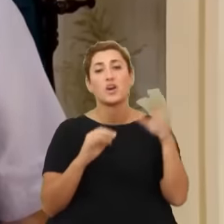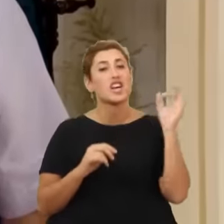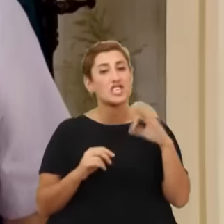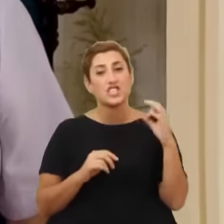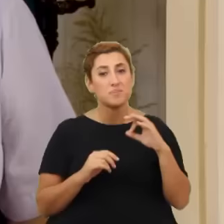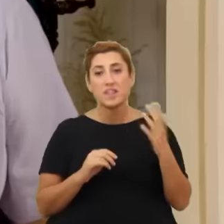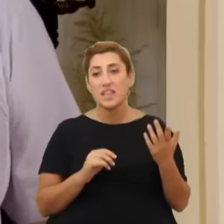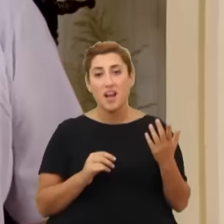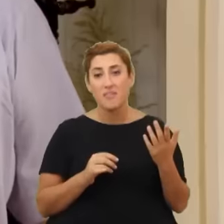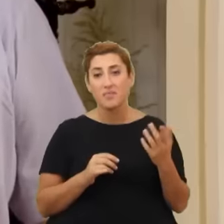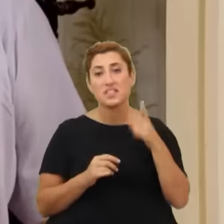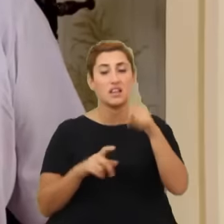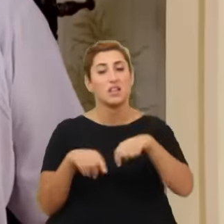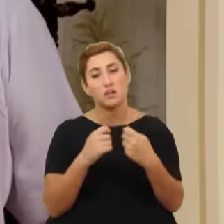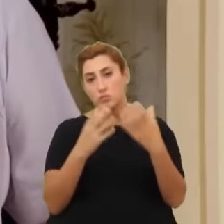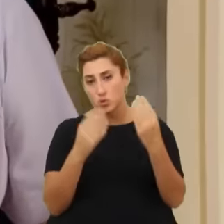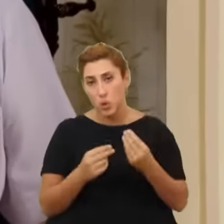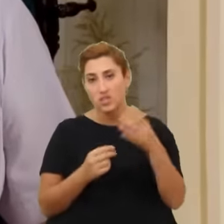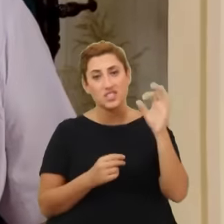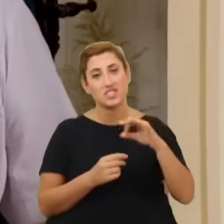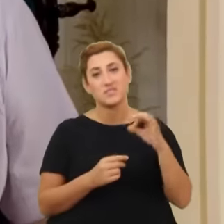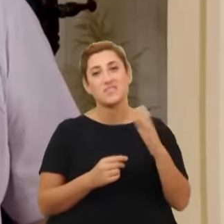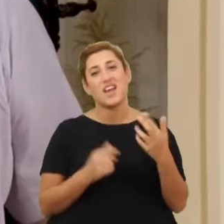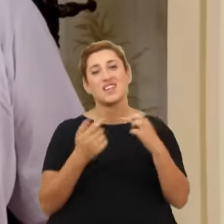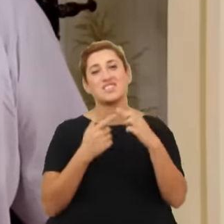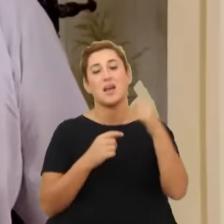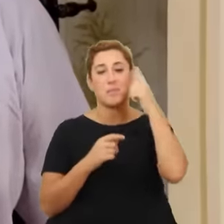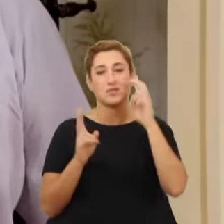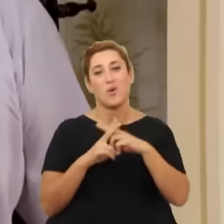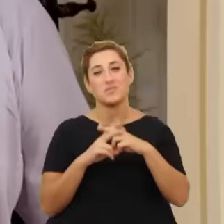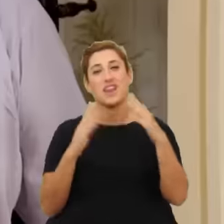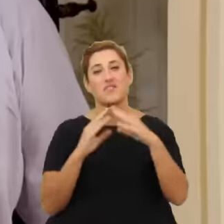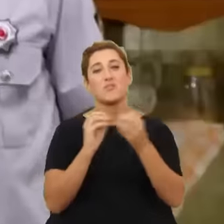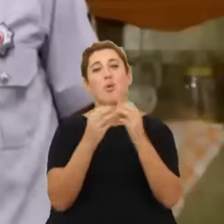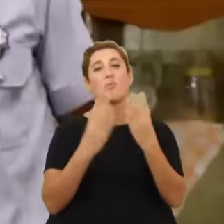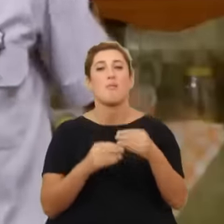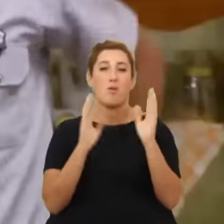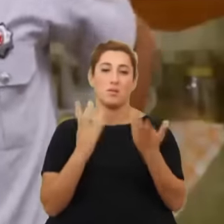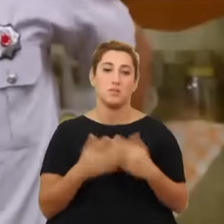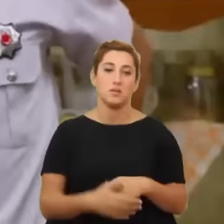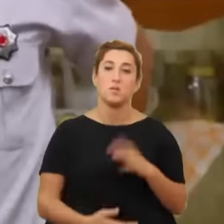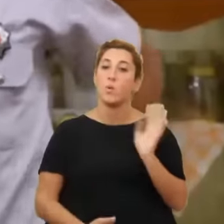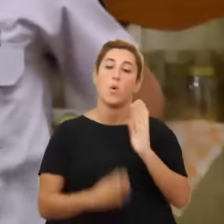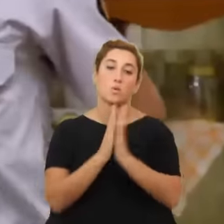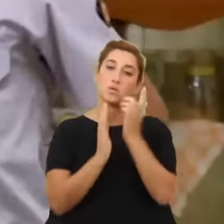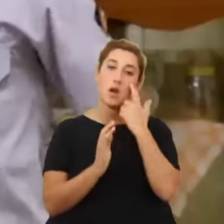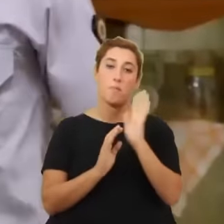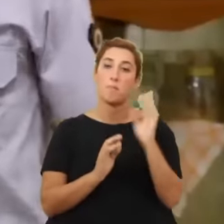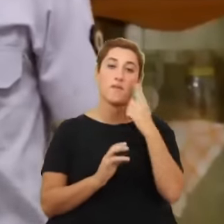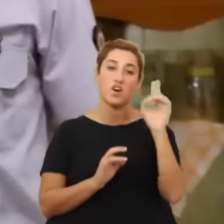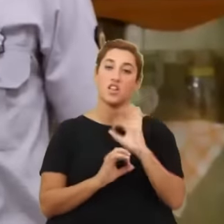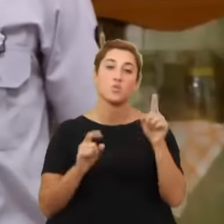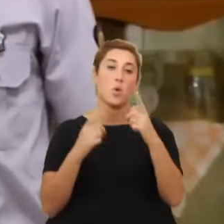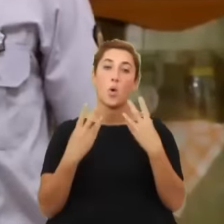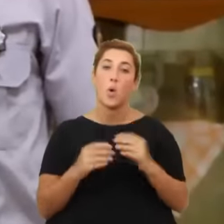Şimdi yani sen kırmış ol, şimdi ya Rıza başkomiserim de evde sıkıntı yaşamasın. Yok, kusura bakmayın, vallahi hiç